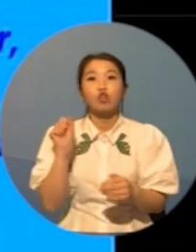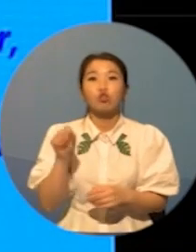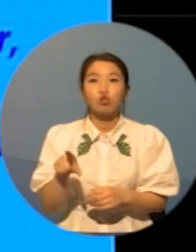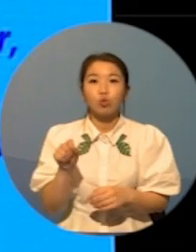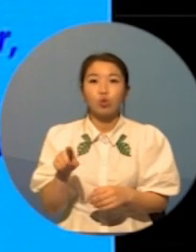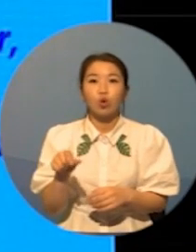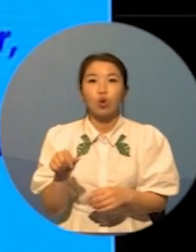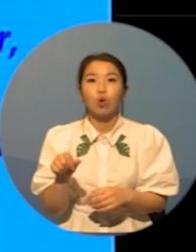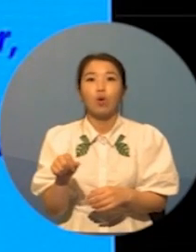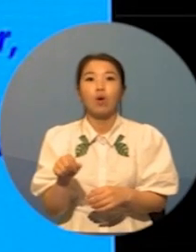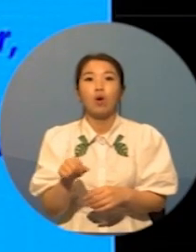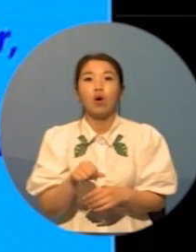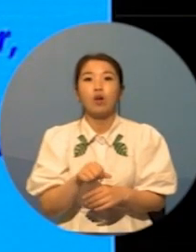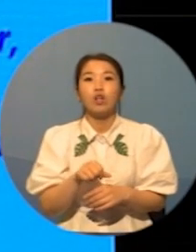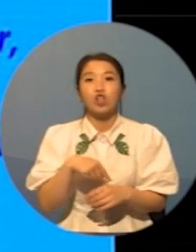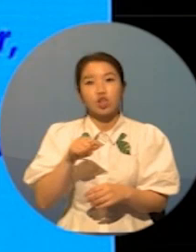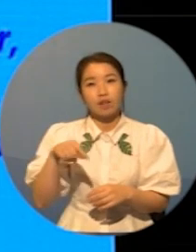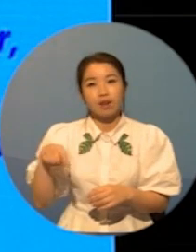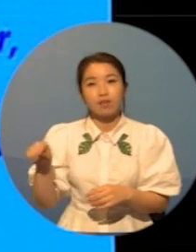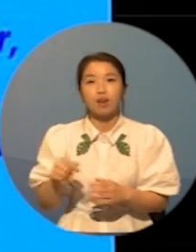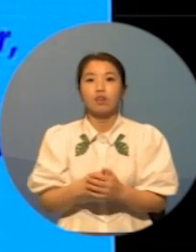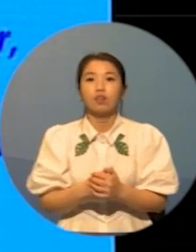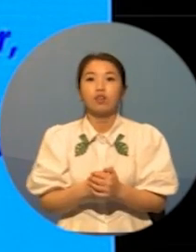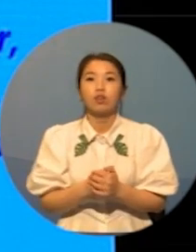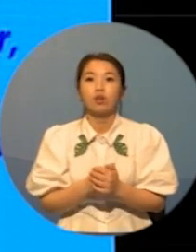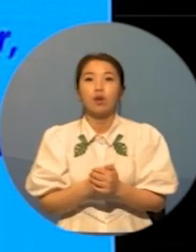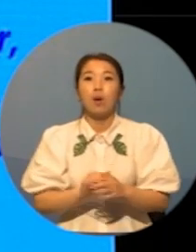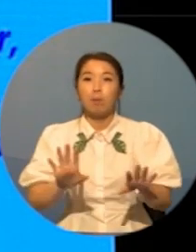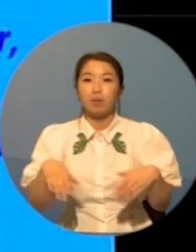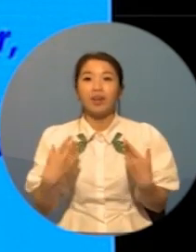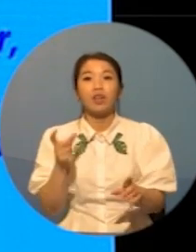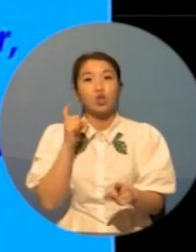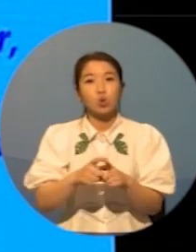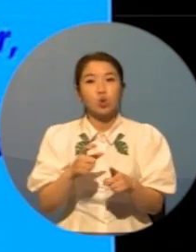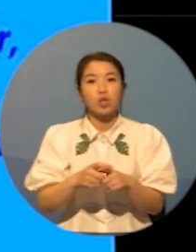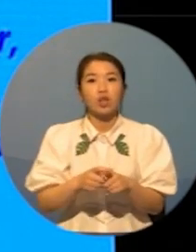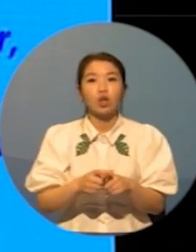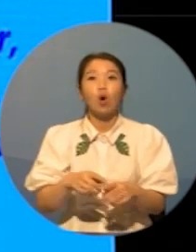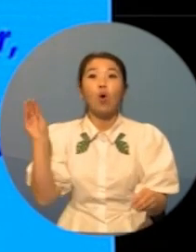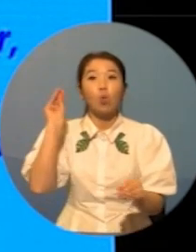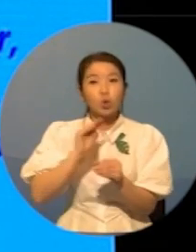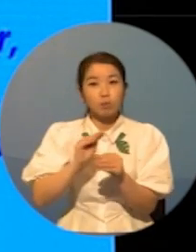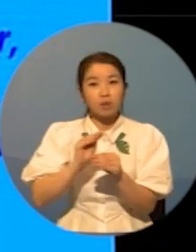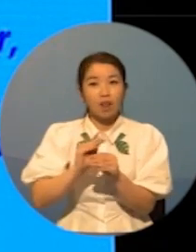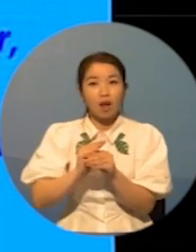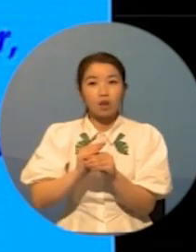бойынша жазамыз. Яғни, берілген сөздерге атауыш фейл жасаушы ұ, ұ,